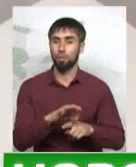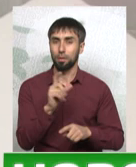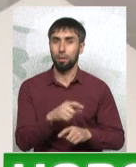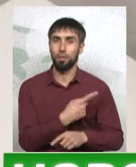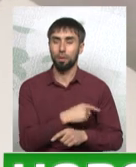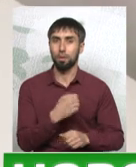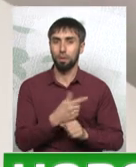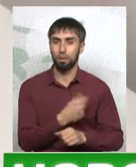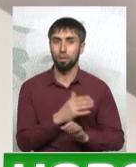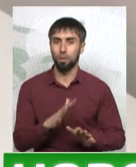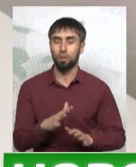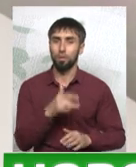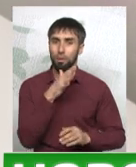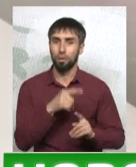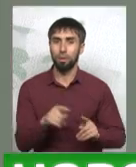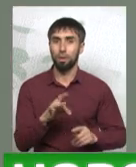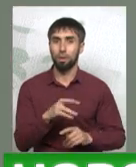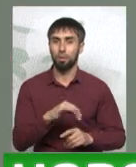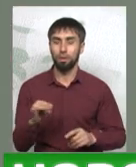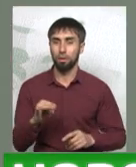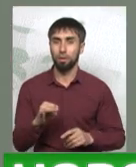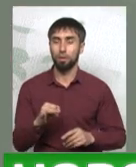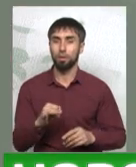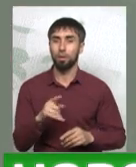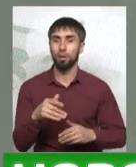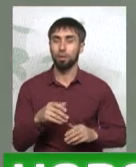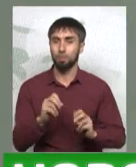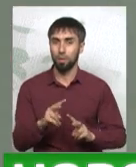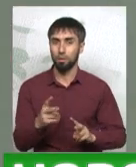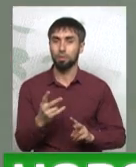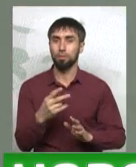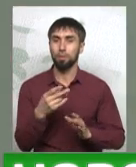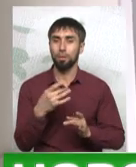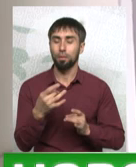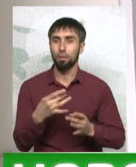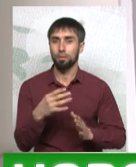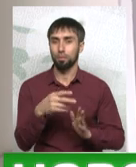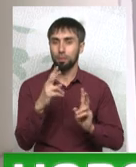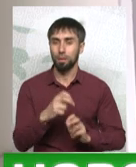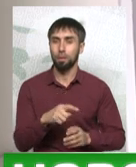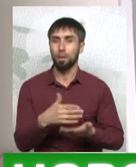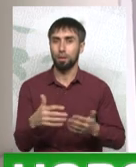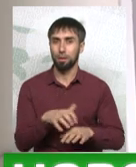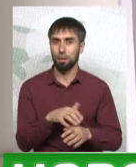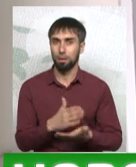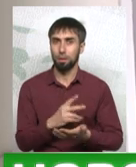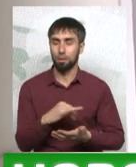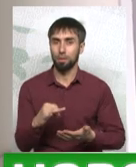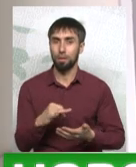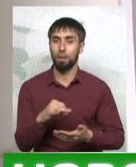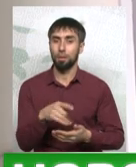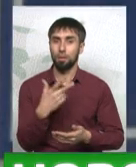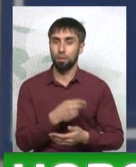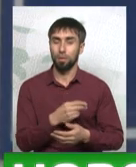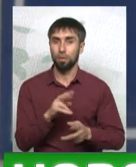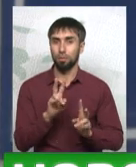врачи вакцинируют только в период ремиссии. Консультация специалиста нужна и тем, у кого есть различные аллергии. После прививки ребенок